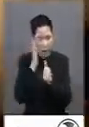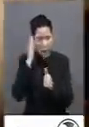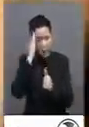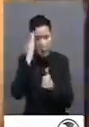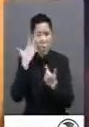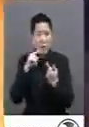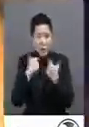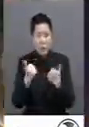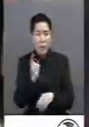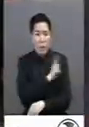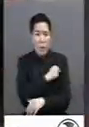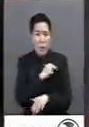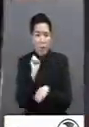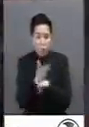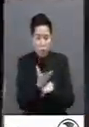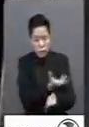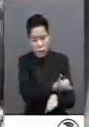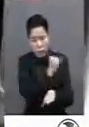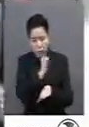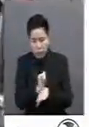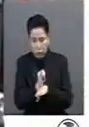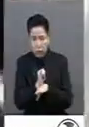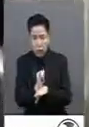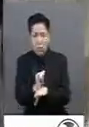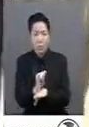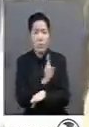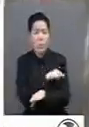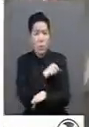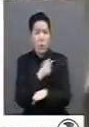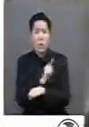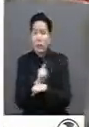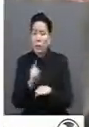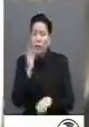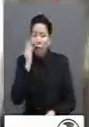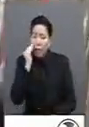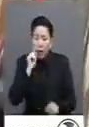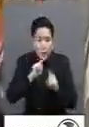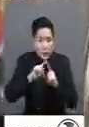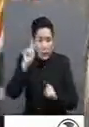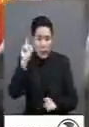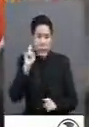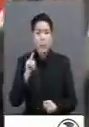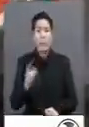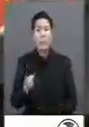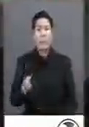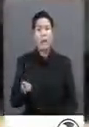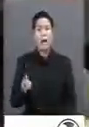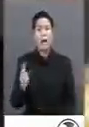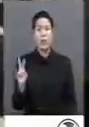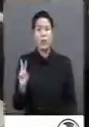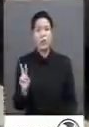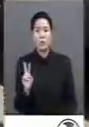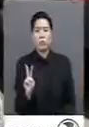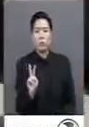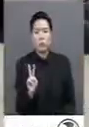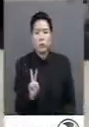ทือนรถพยาบาลได้เข้ามารับตัวเขาไปรักษาตัวที่โรงพยาบาลแต่เรื่องสุดน่ารักเกิดขึ้นขณะเดินทางเนื่องจากสุนัขทั้งสองของเข